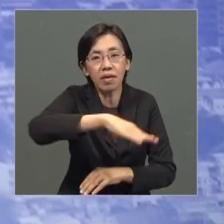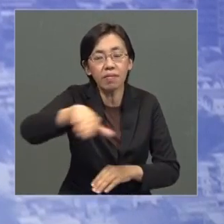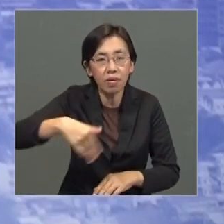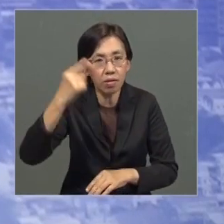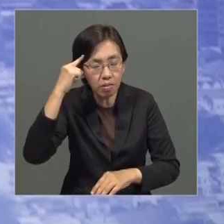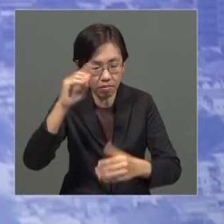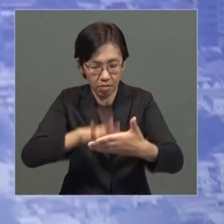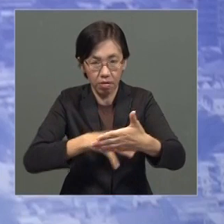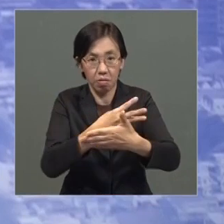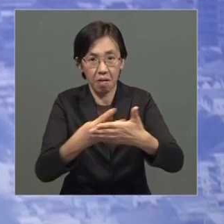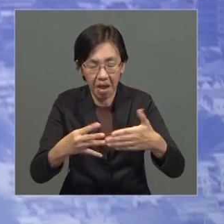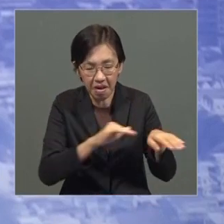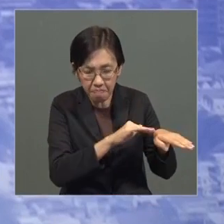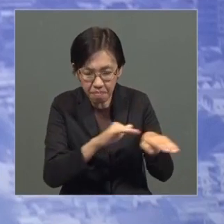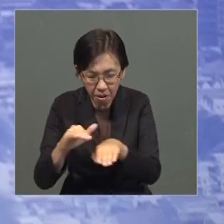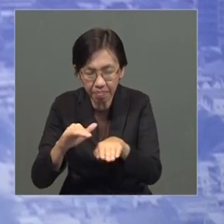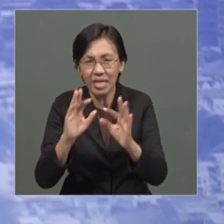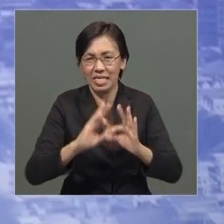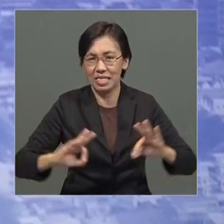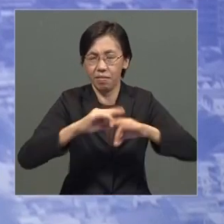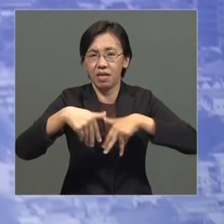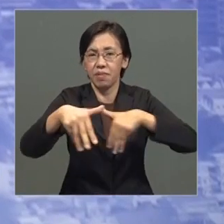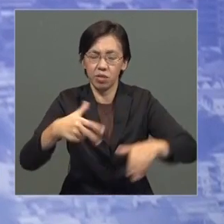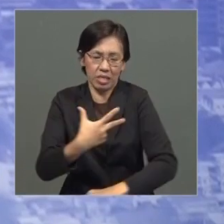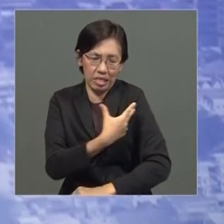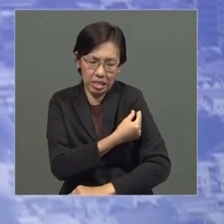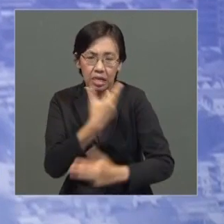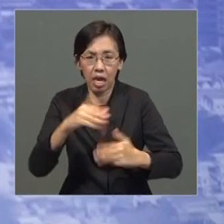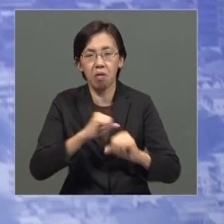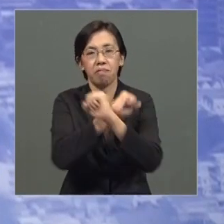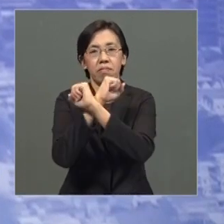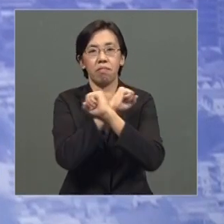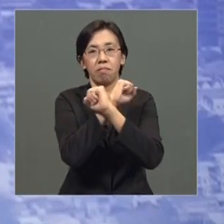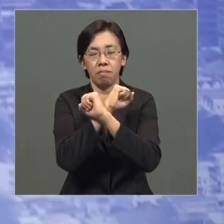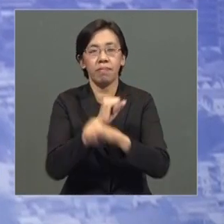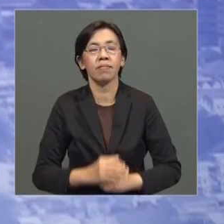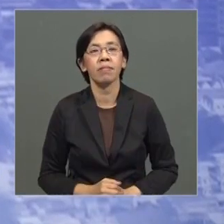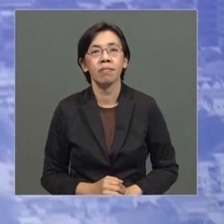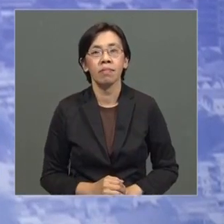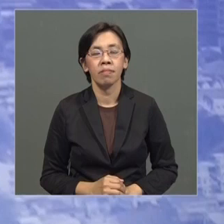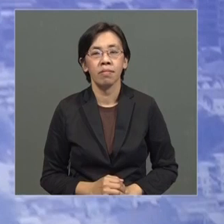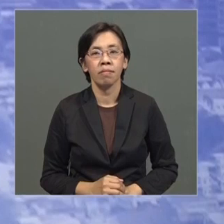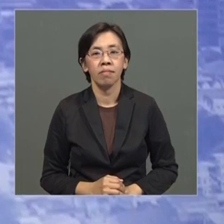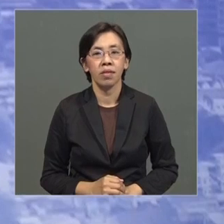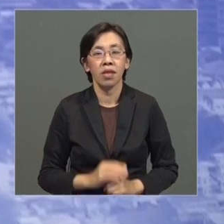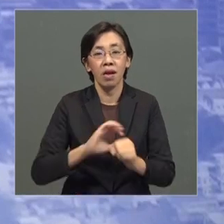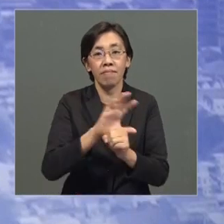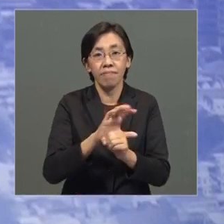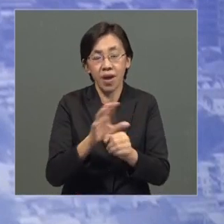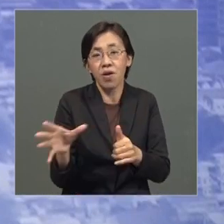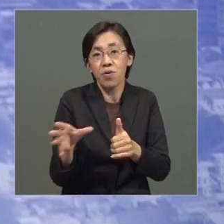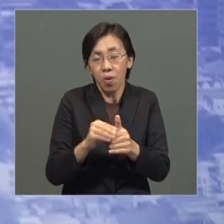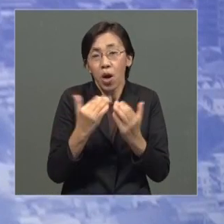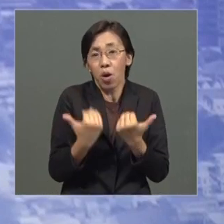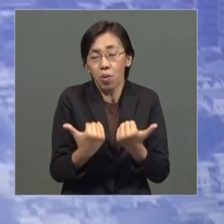างมาตรการที่จะปลอดภัยที่สุดสำหรับพี่น้องประชาชนค่ะไปดูสถานการณ์การรายงานผู้ติดเชื้อของบ้านเรา